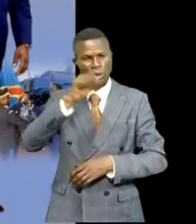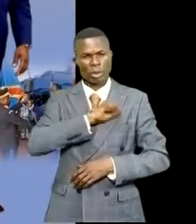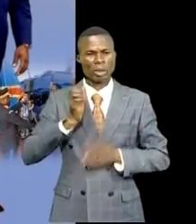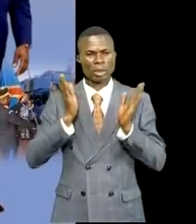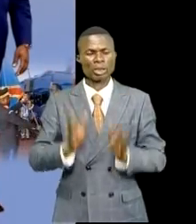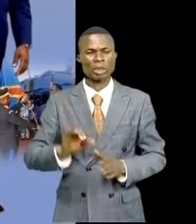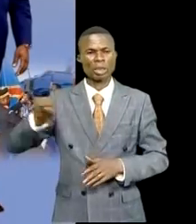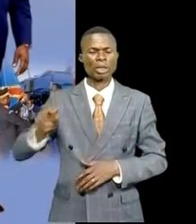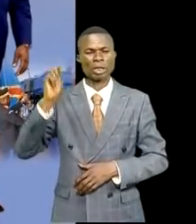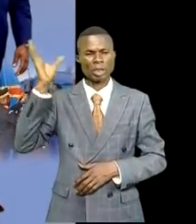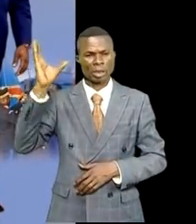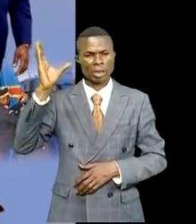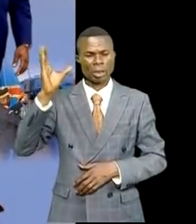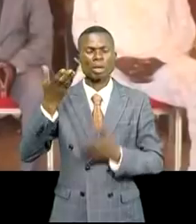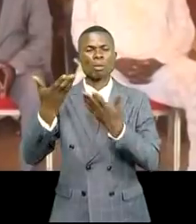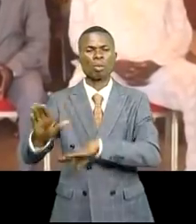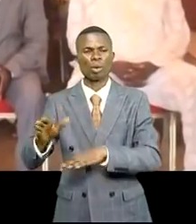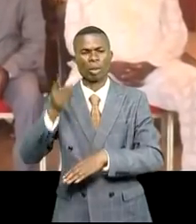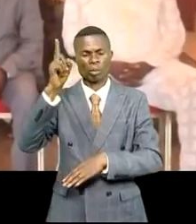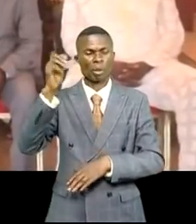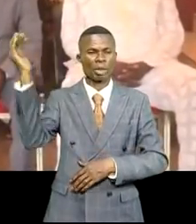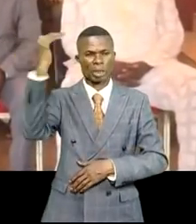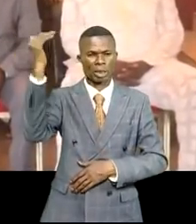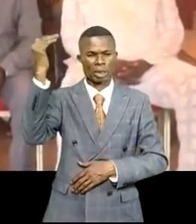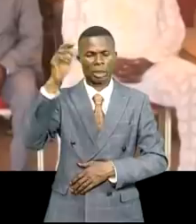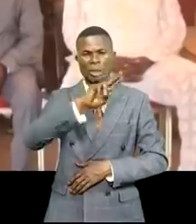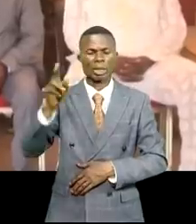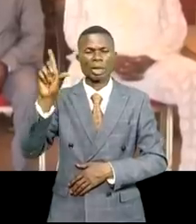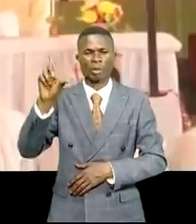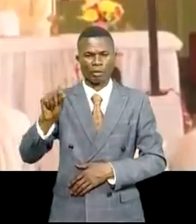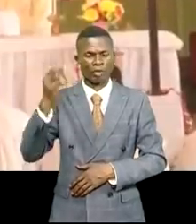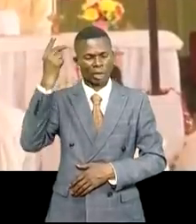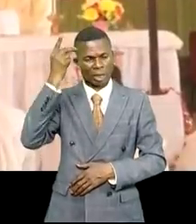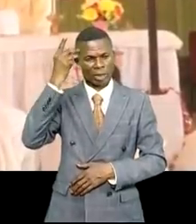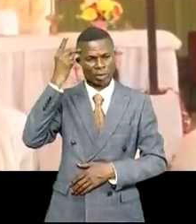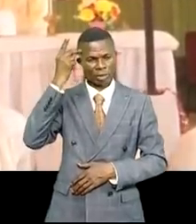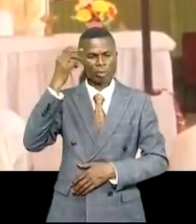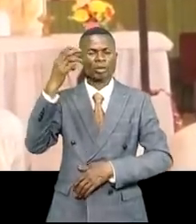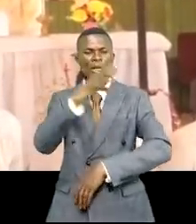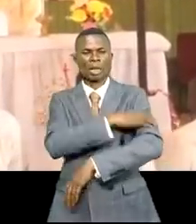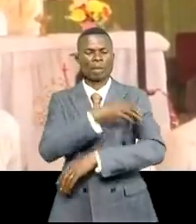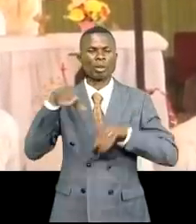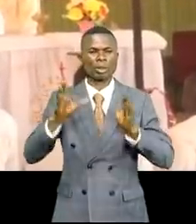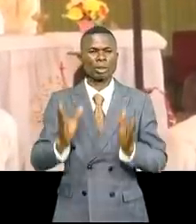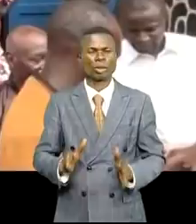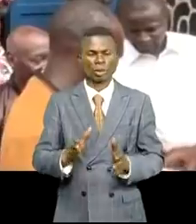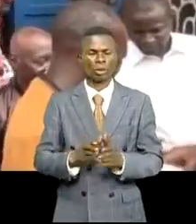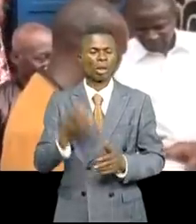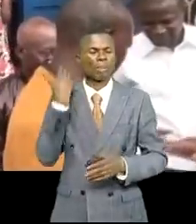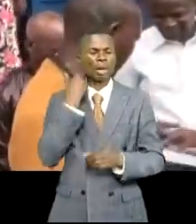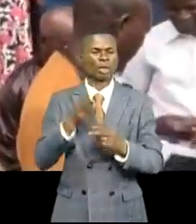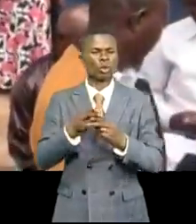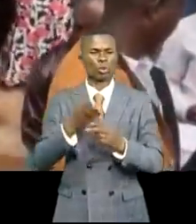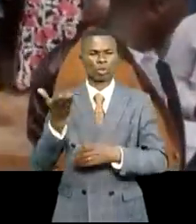Lola Kisanga était décédé le 1er décembre 2020 à Kinshasa, la capitale congolaise, des suites d'une courte